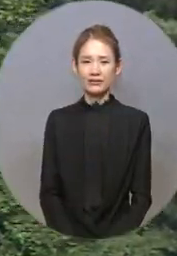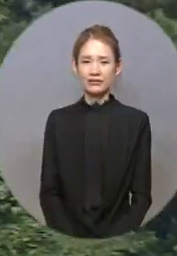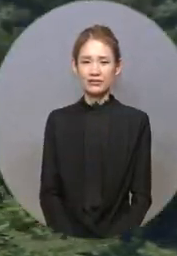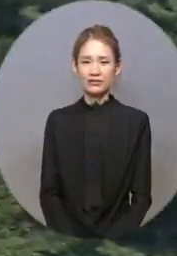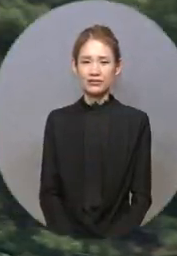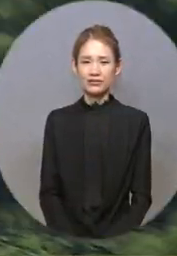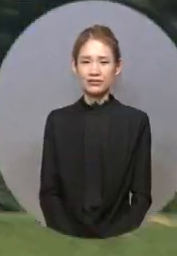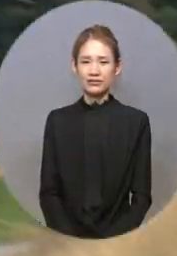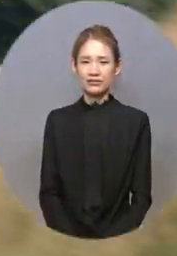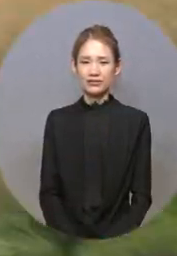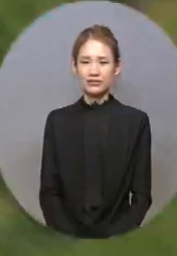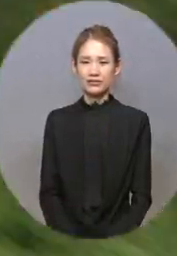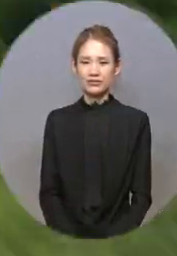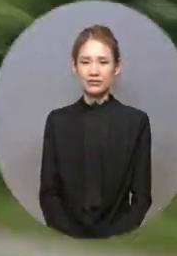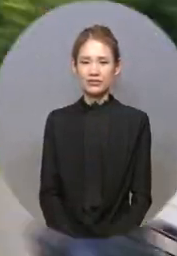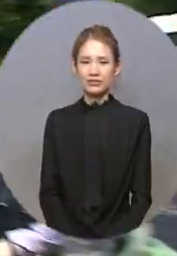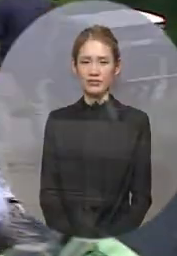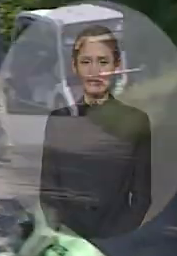안 돼!